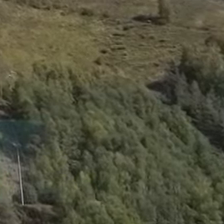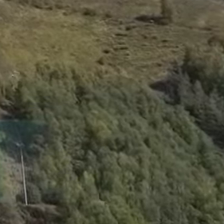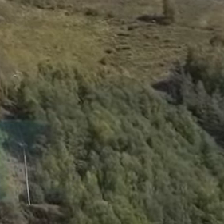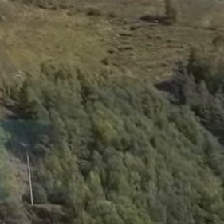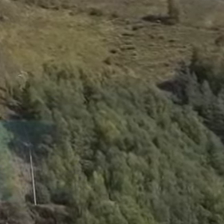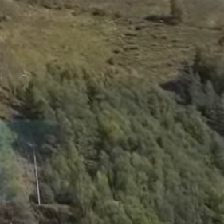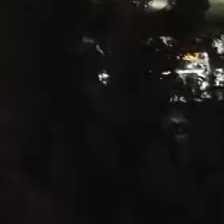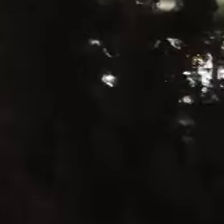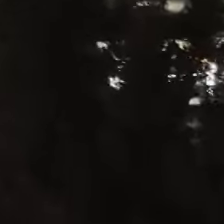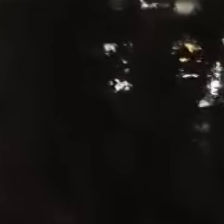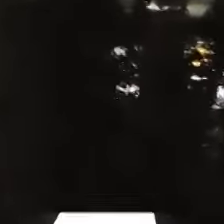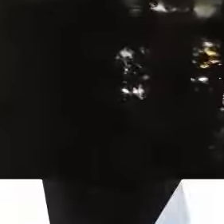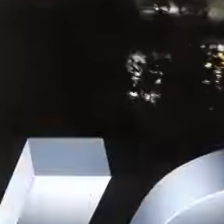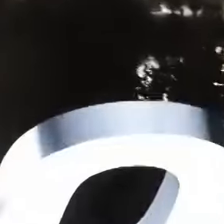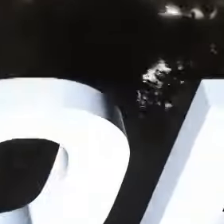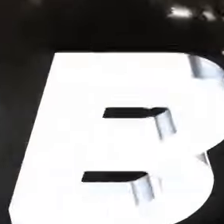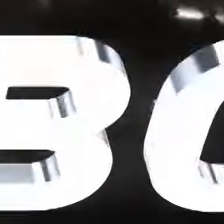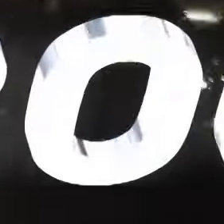обзоре.